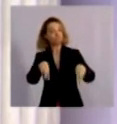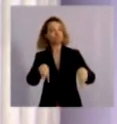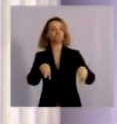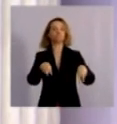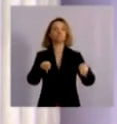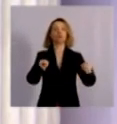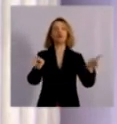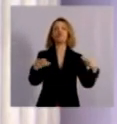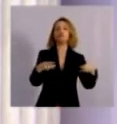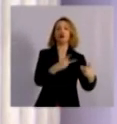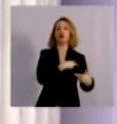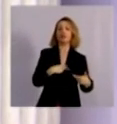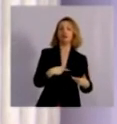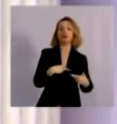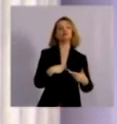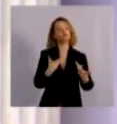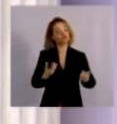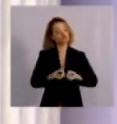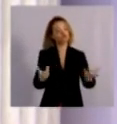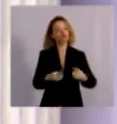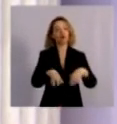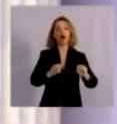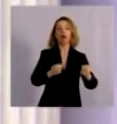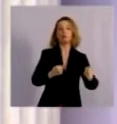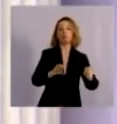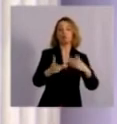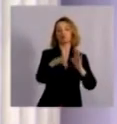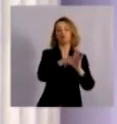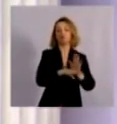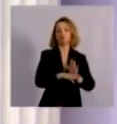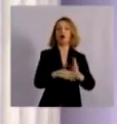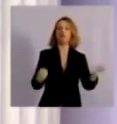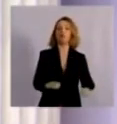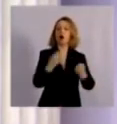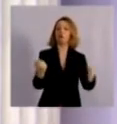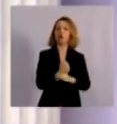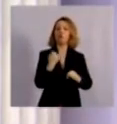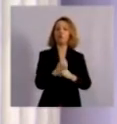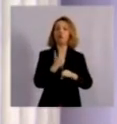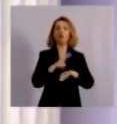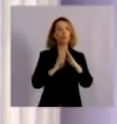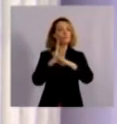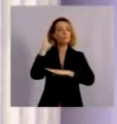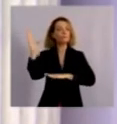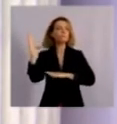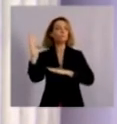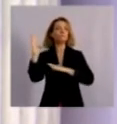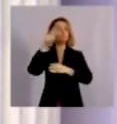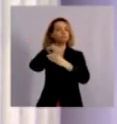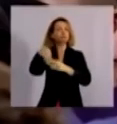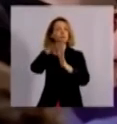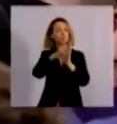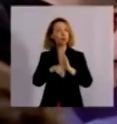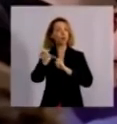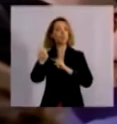στο εκπαιδευτικό. Και είναι πραγματικά εξαιρετικά ενθαρρυντικό να ακούμε πως ένα απομονωμένο σχολείο στη Βέρεια, πως